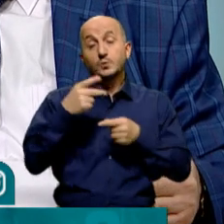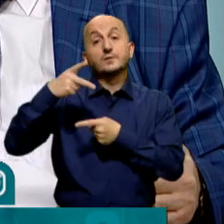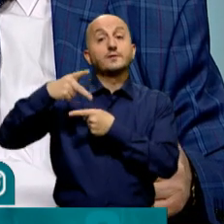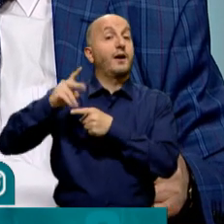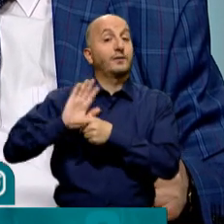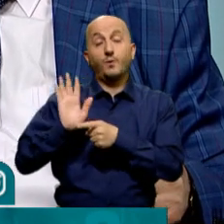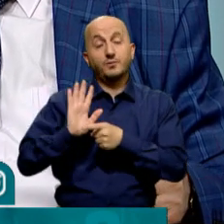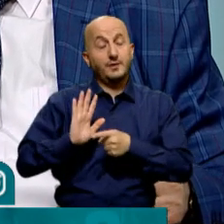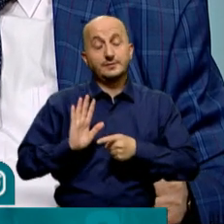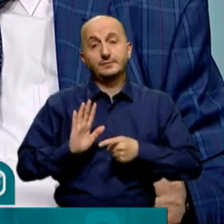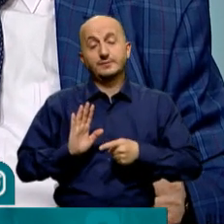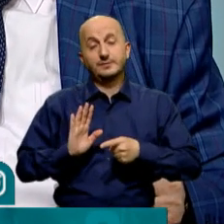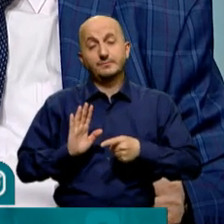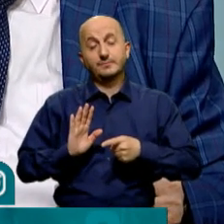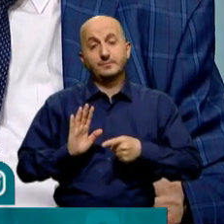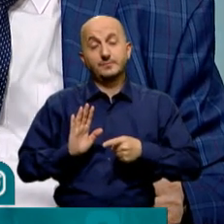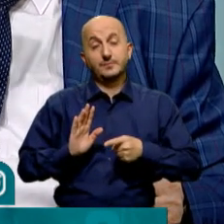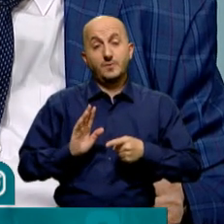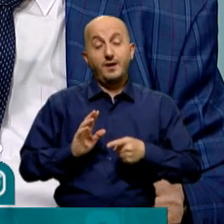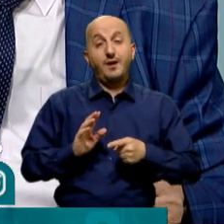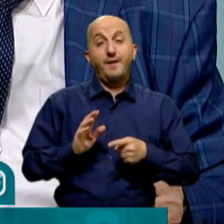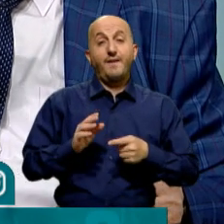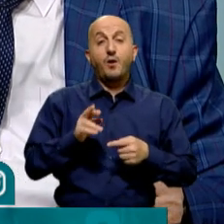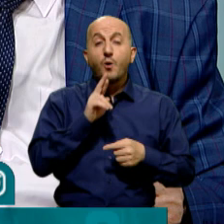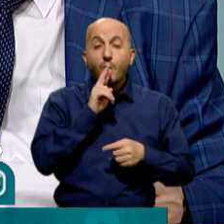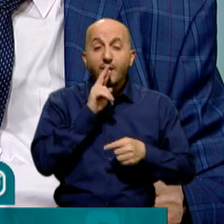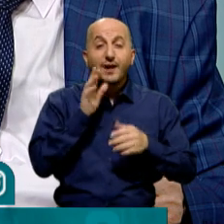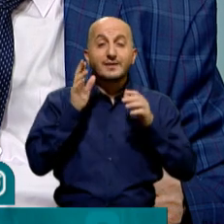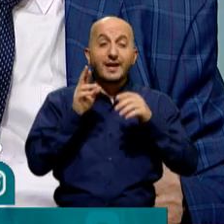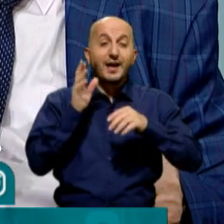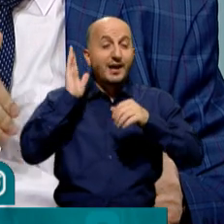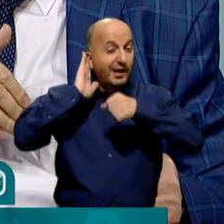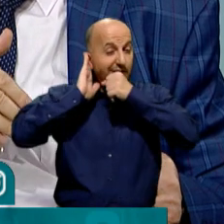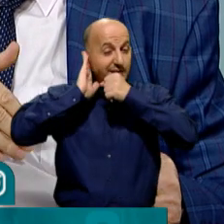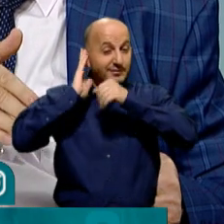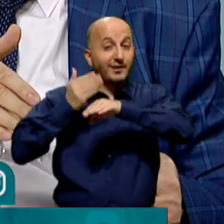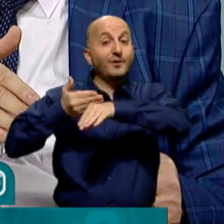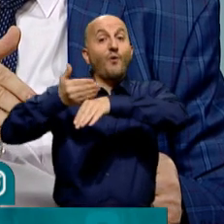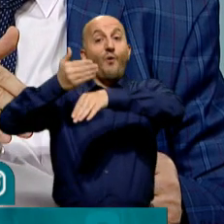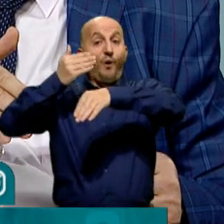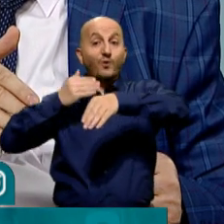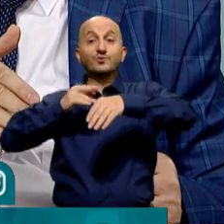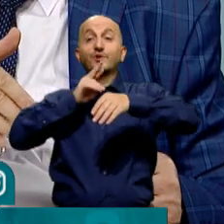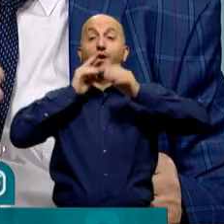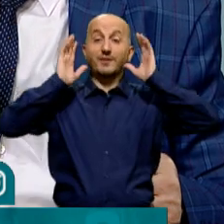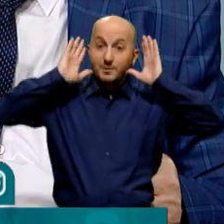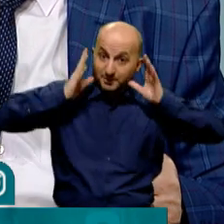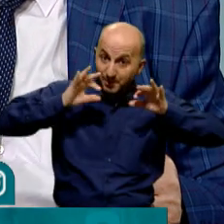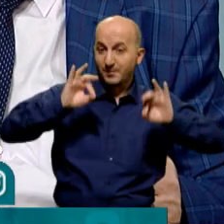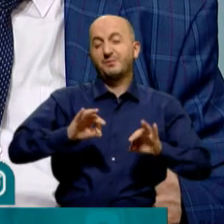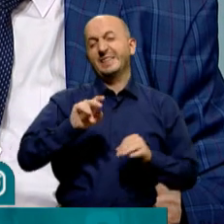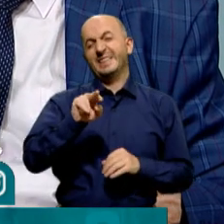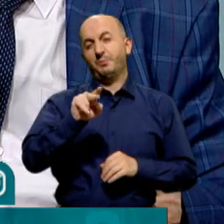mükellef değil. Yani bu şuna benzer. Nasıl olsa öğle ezanı birazdan okunacak. Ben şimdiden başlayayım kılmaya.